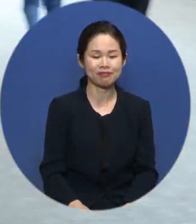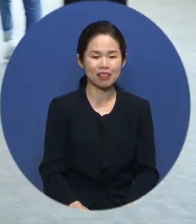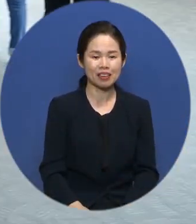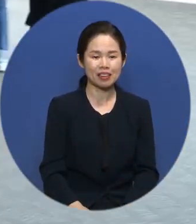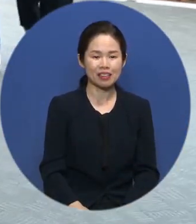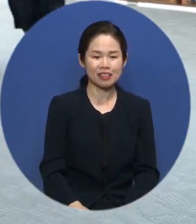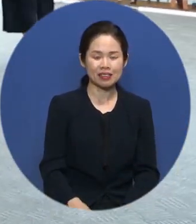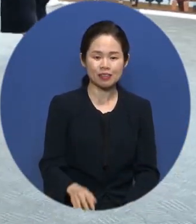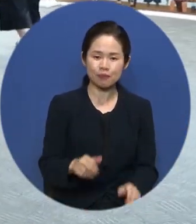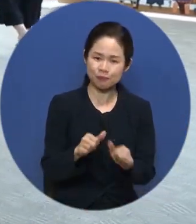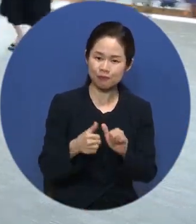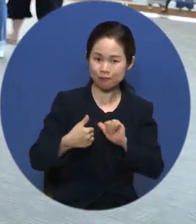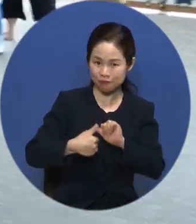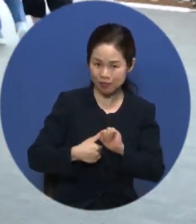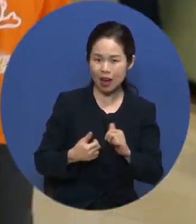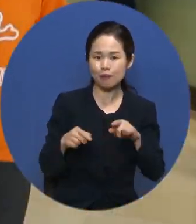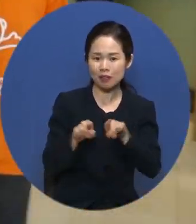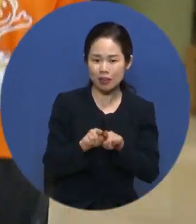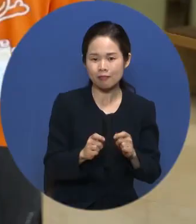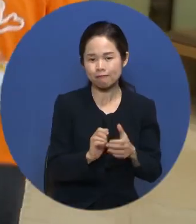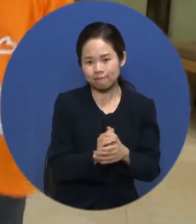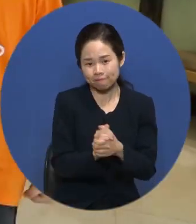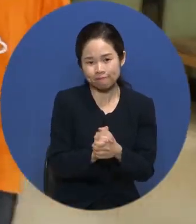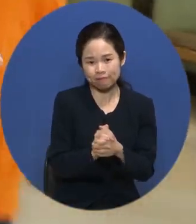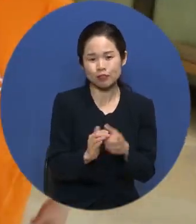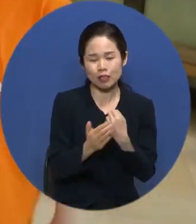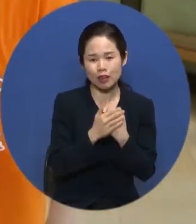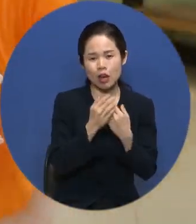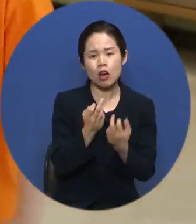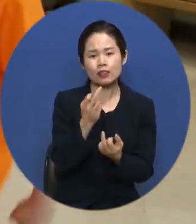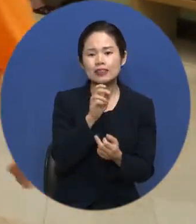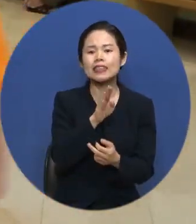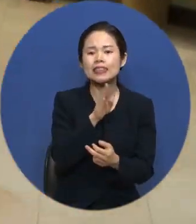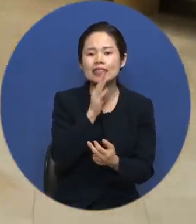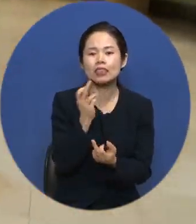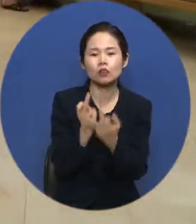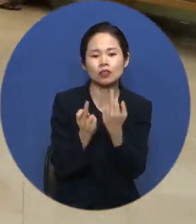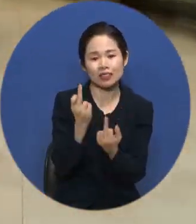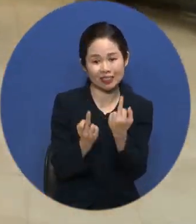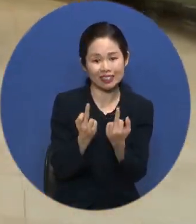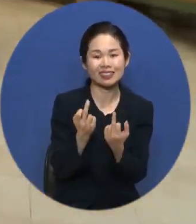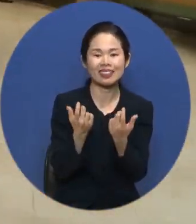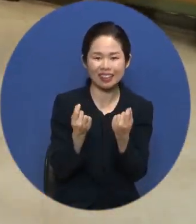보낼 시간만큼 친형제 자매처럼 가까워진 모습인데요.